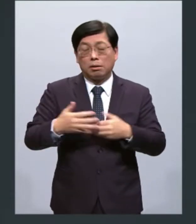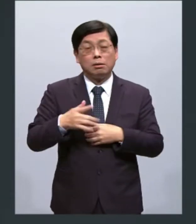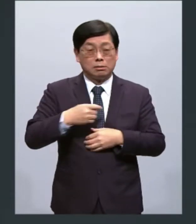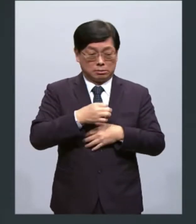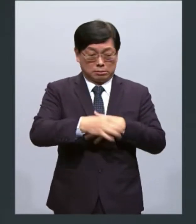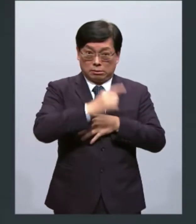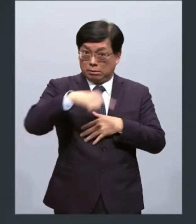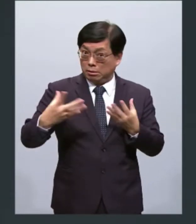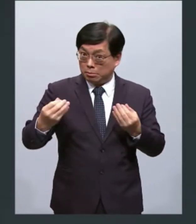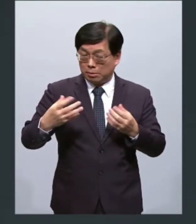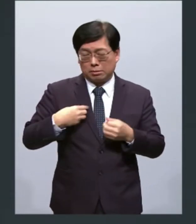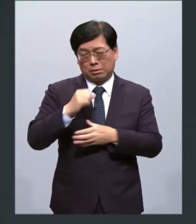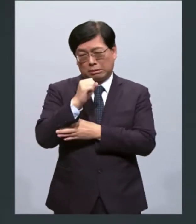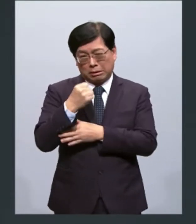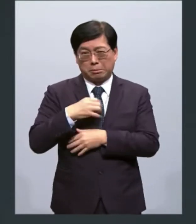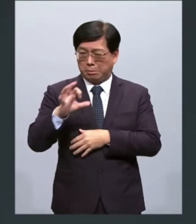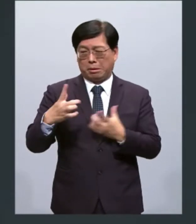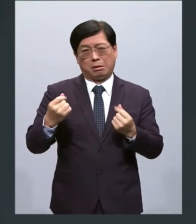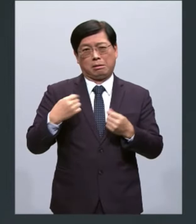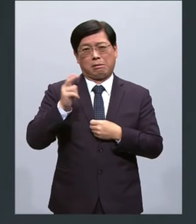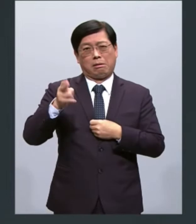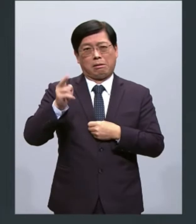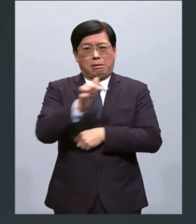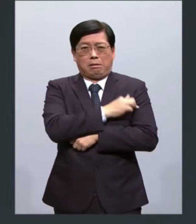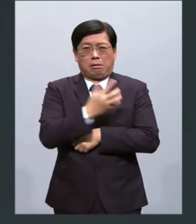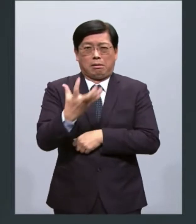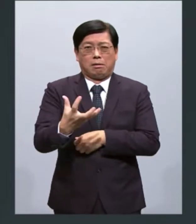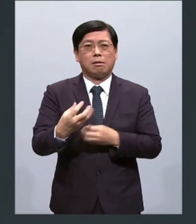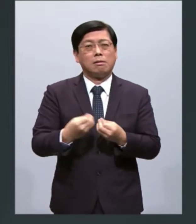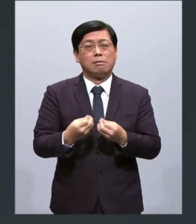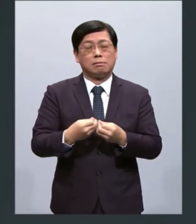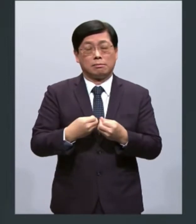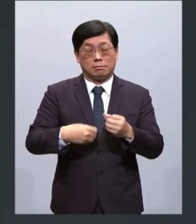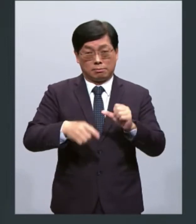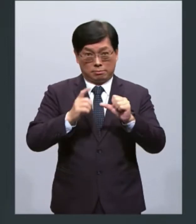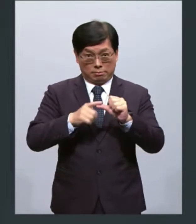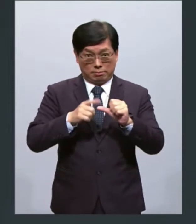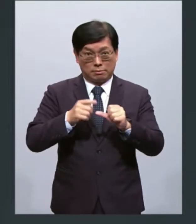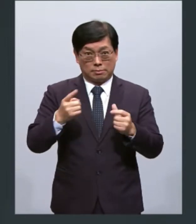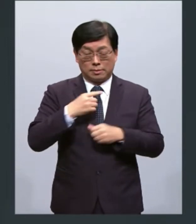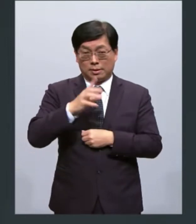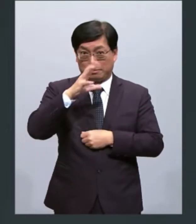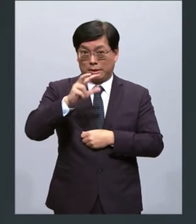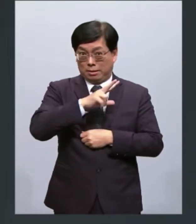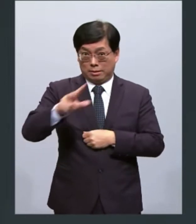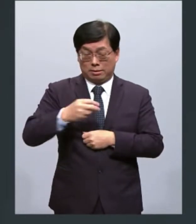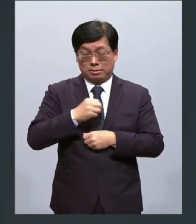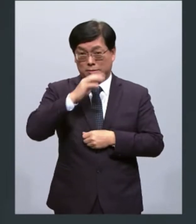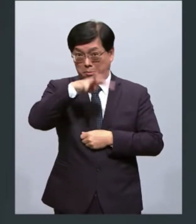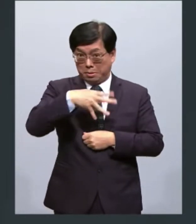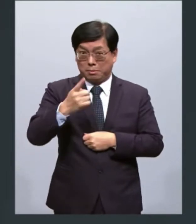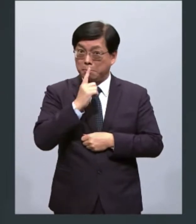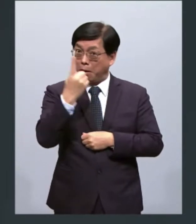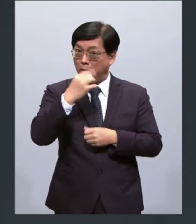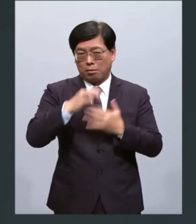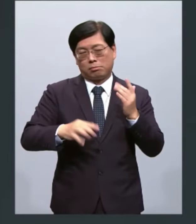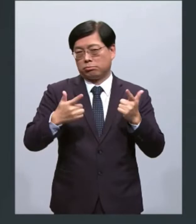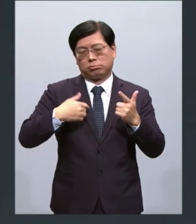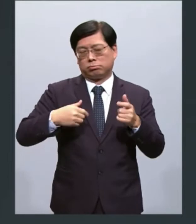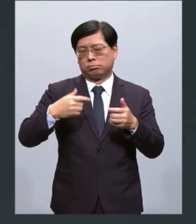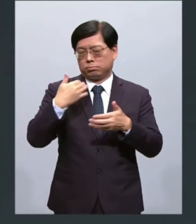来，病人大小便还是要医护人员去处理啊。例如，巴氏量表不是唯一的标准，我们要简